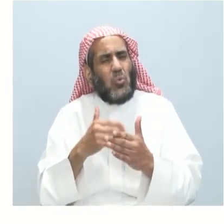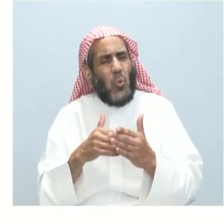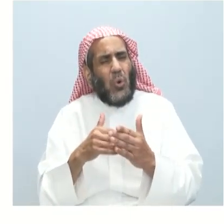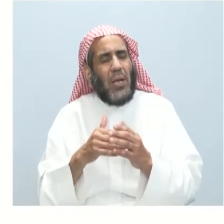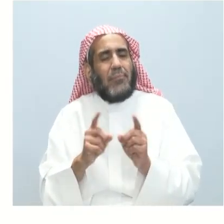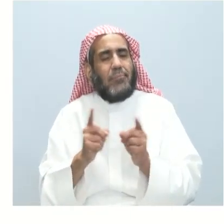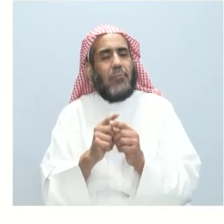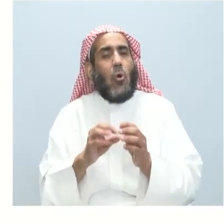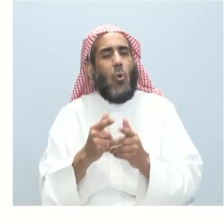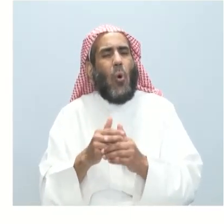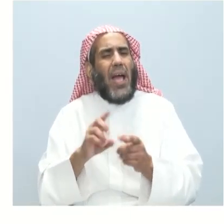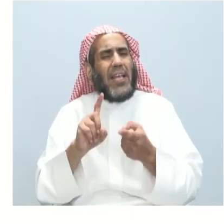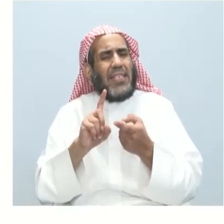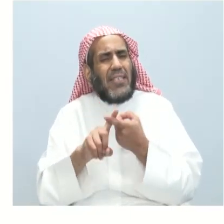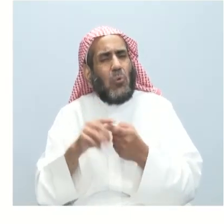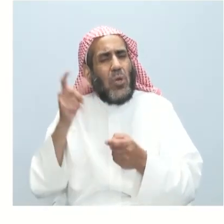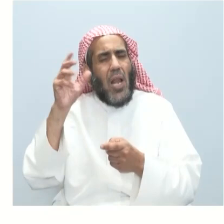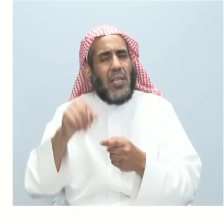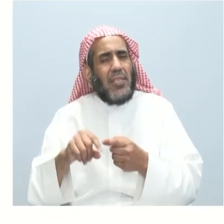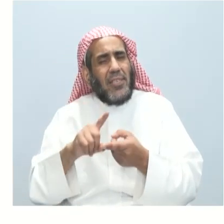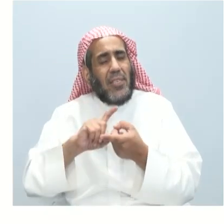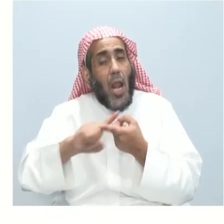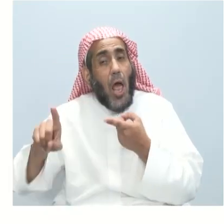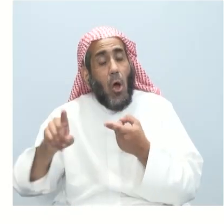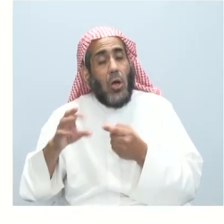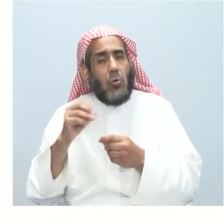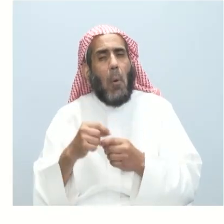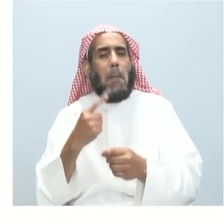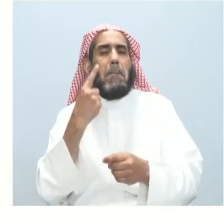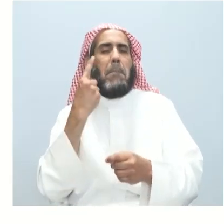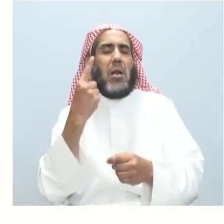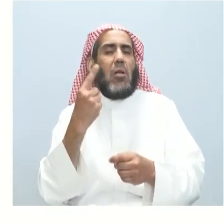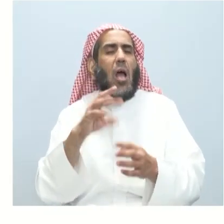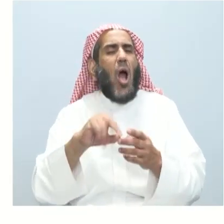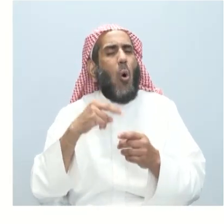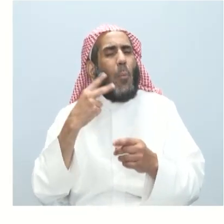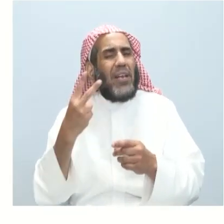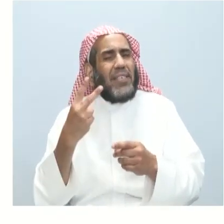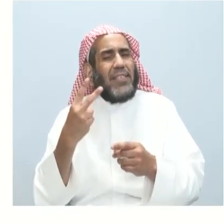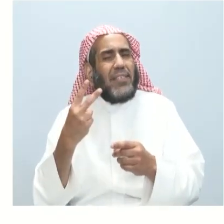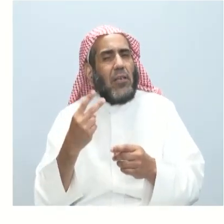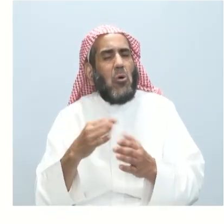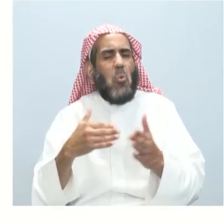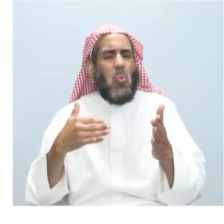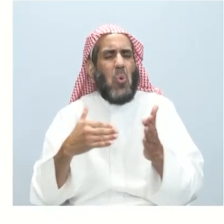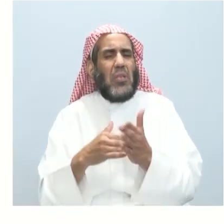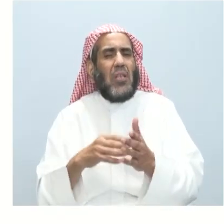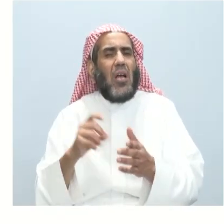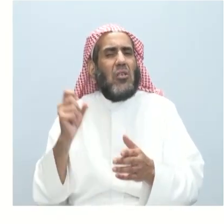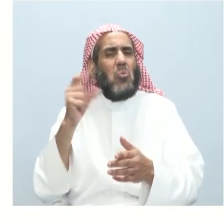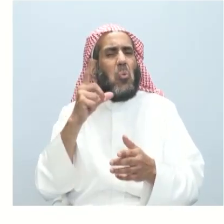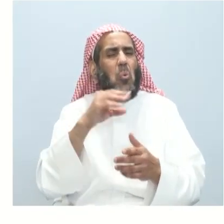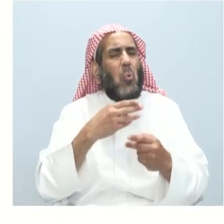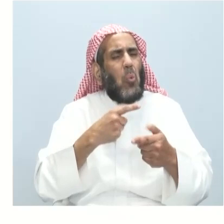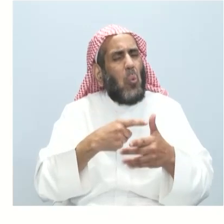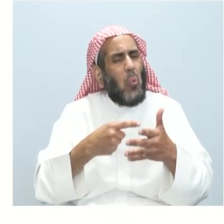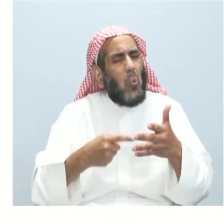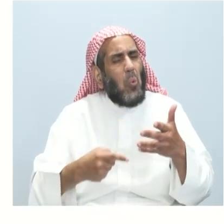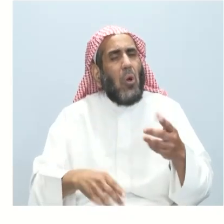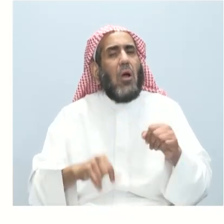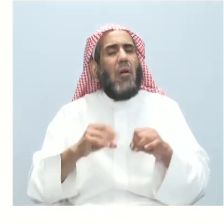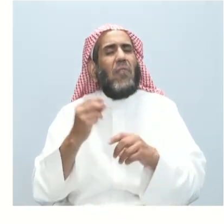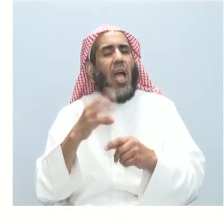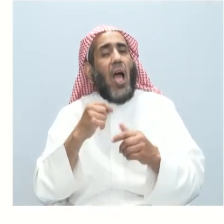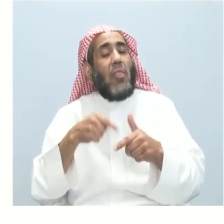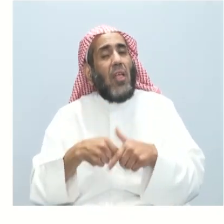صغرى وهي الزوجه التي طلقها زوجها مره واحده او مرتين وانتهت عدتها فانها في هذه